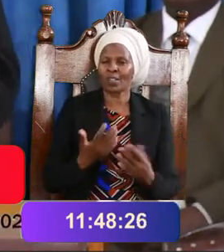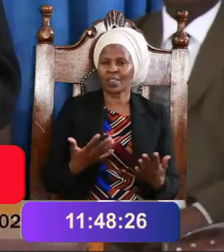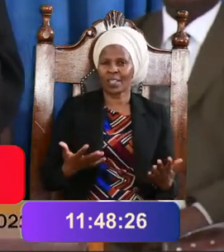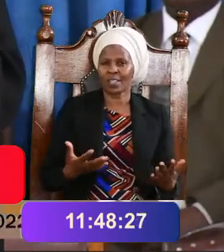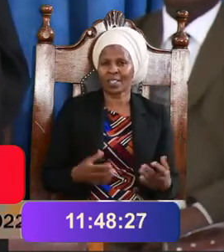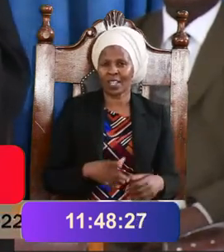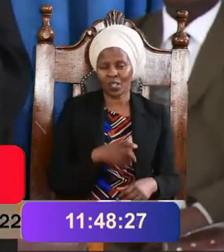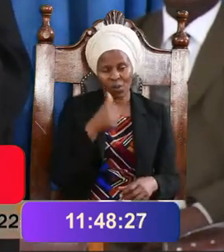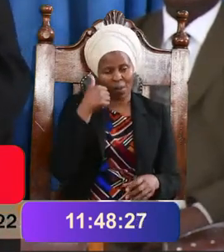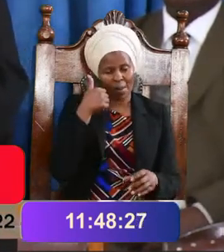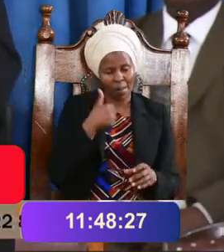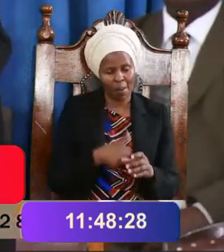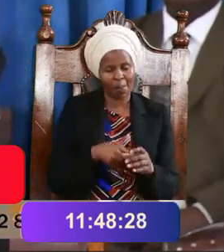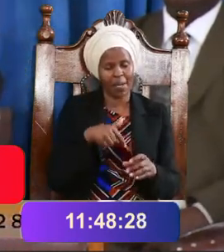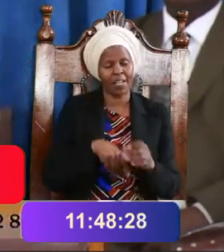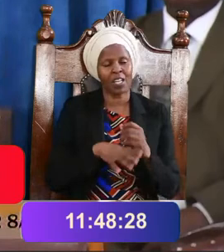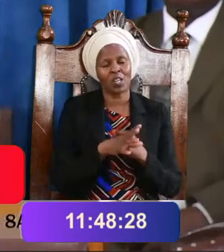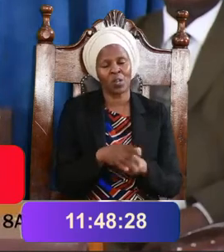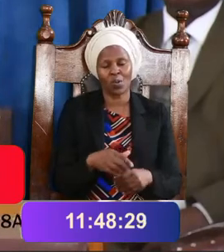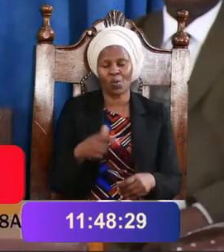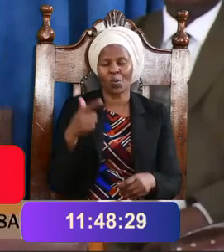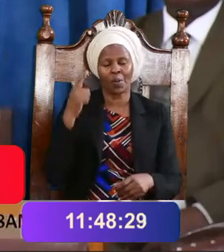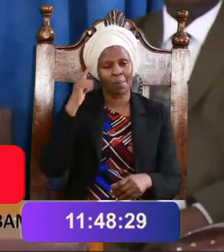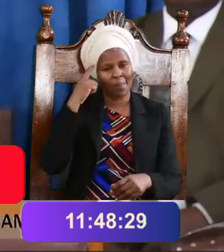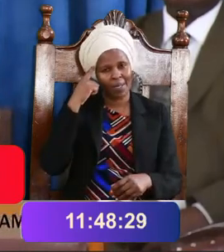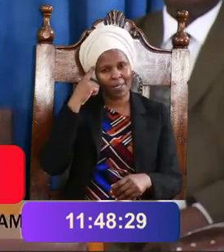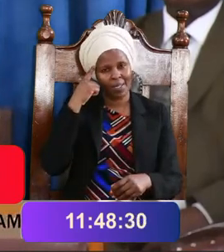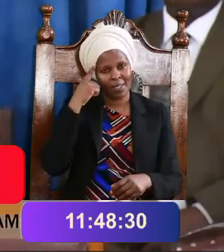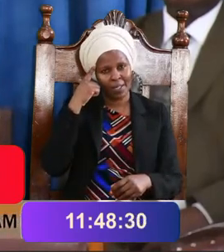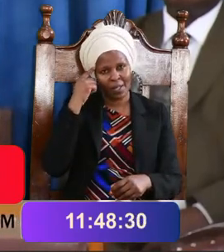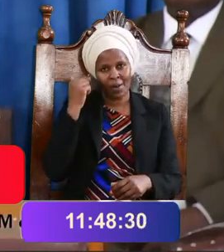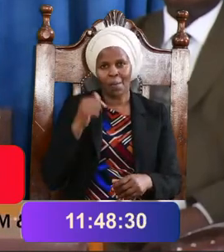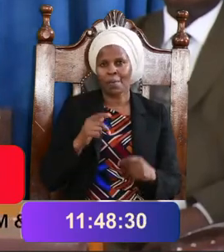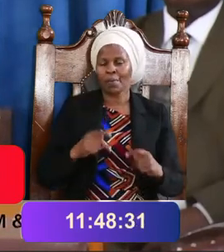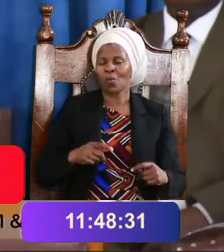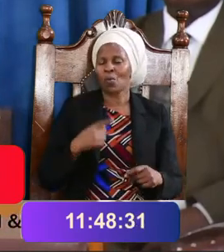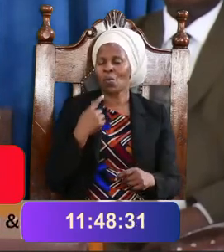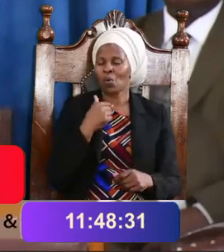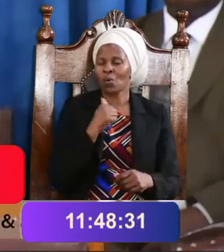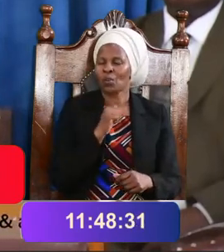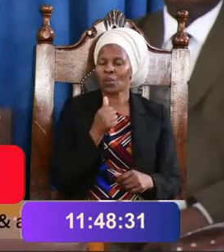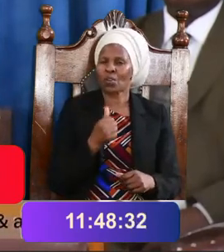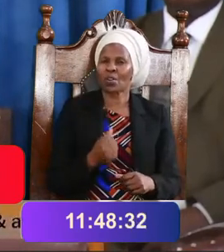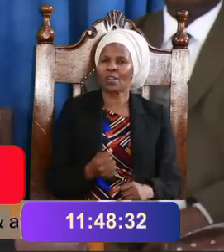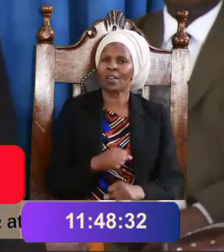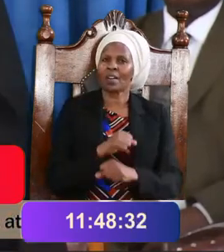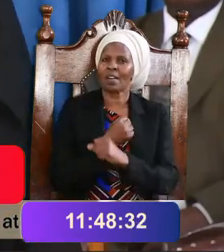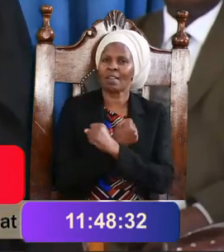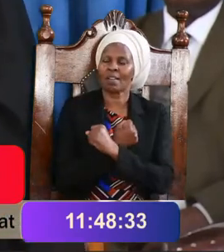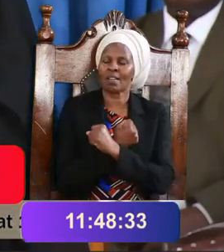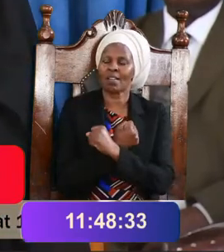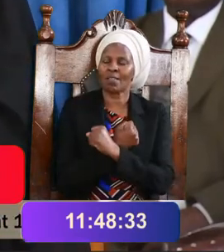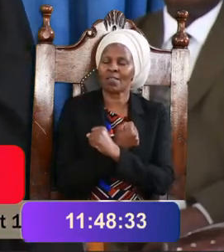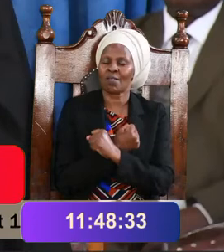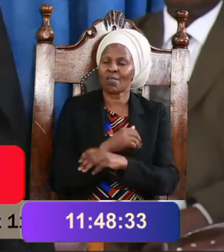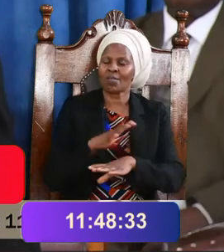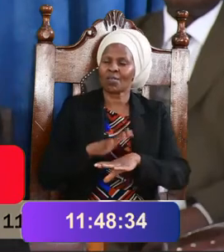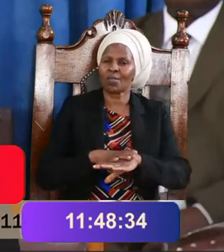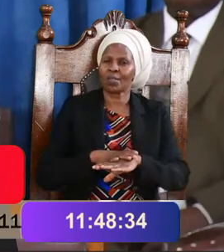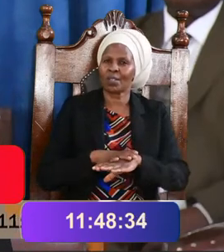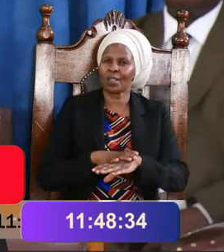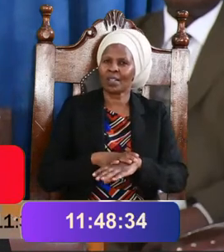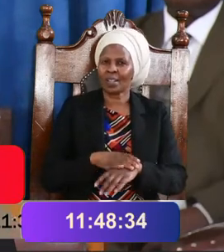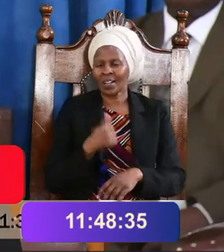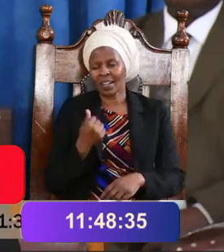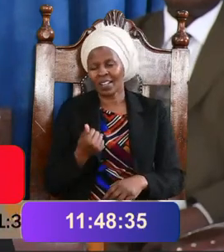utakumbuka tu katika akili yako ambao hawapendi wema. Na watu wengine ni marafiki wa kweli wa